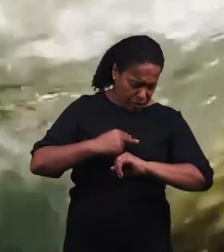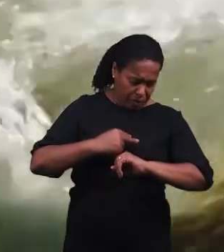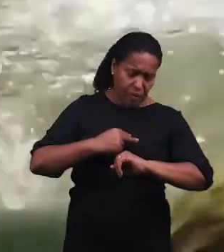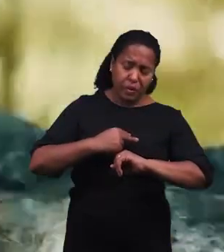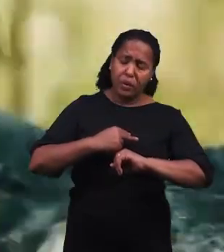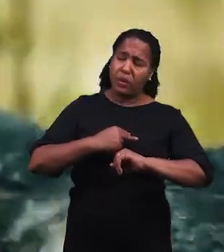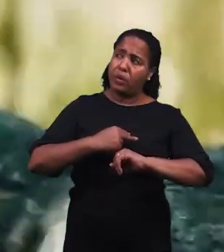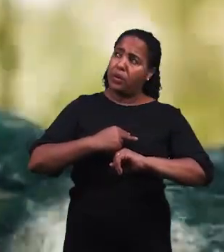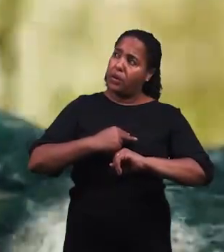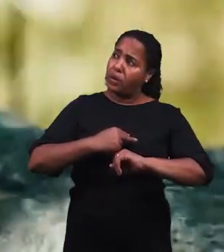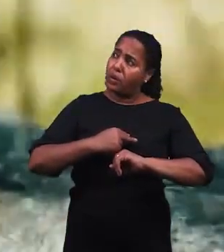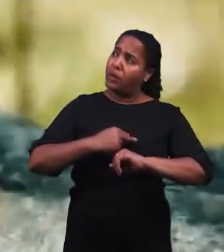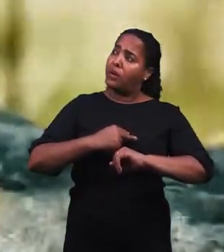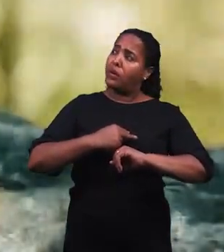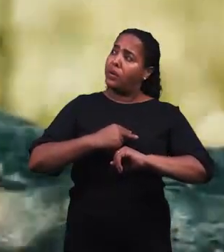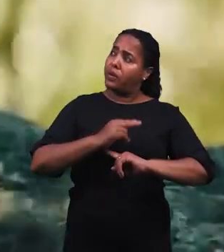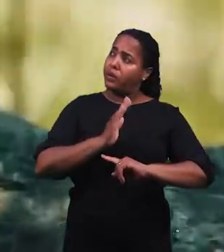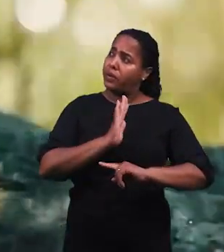Исследуй сердце мое